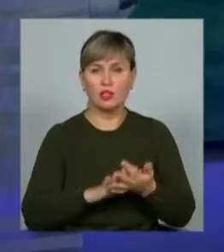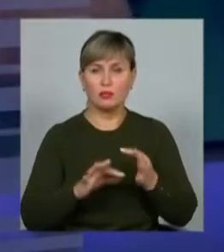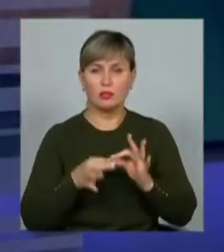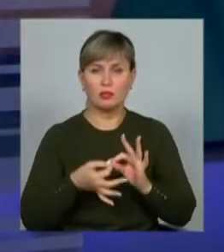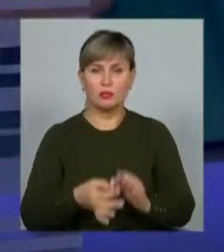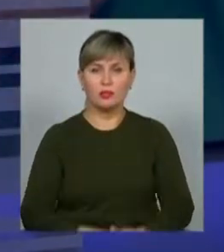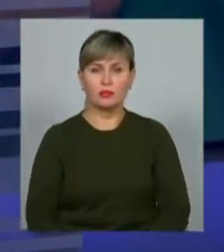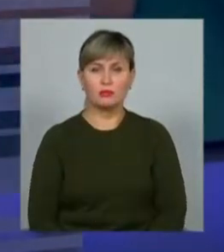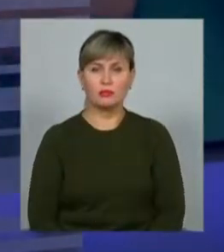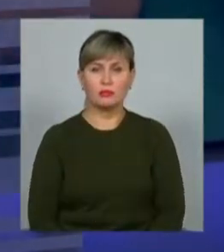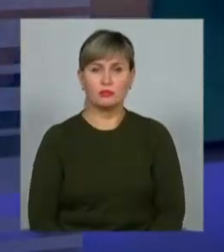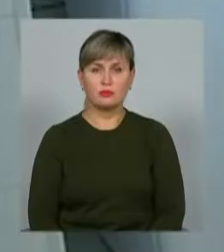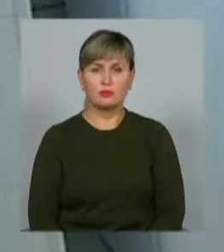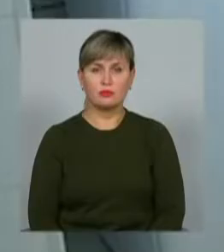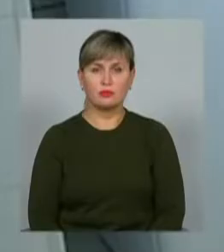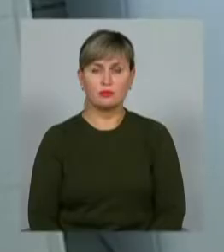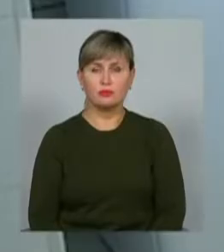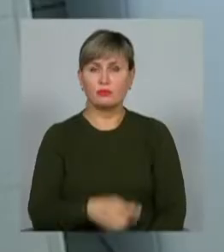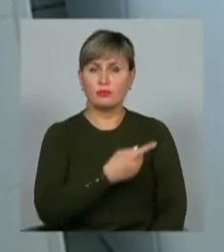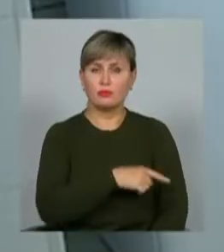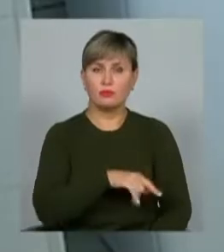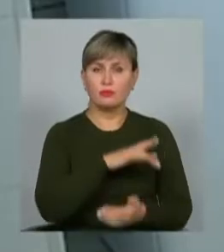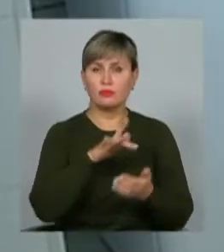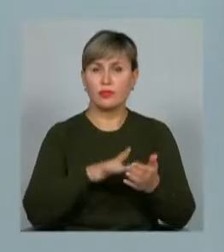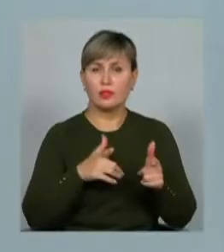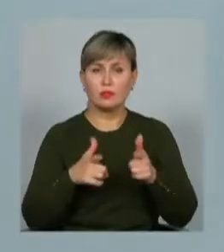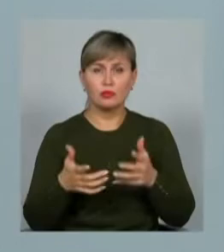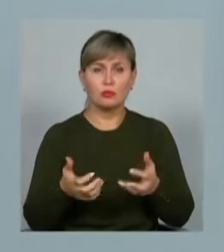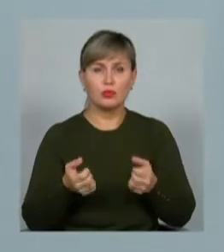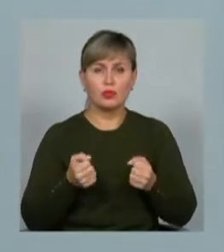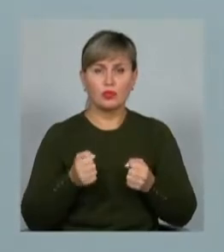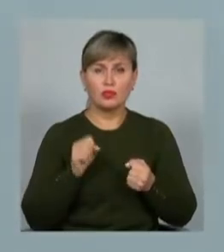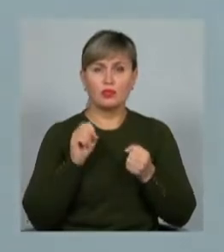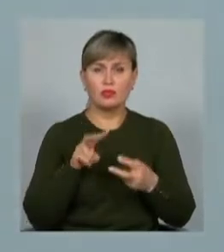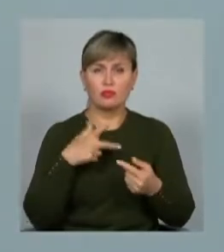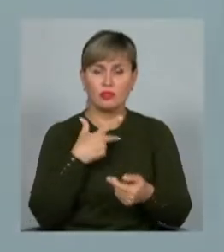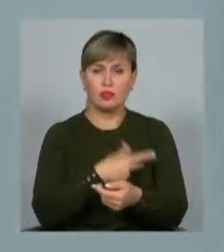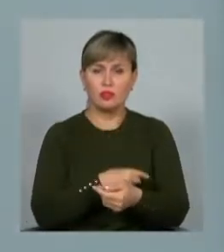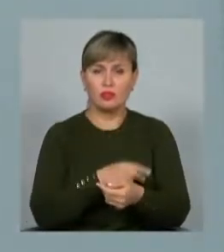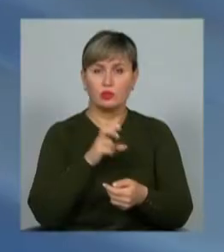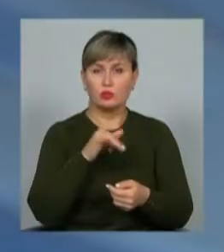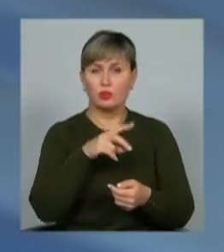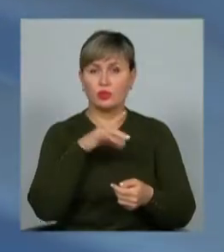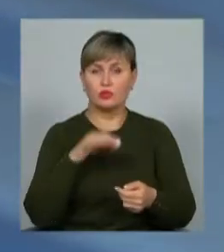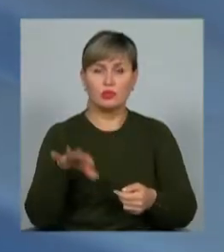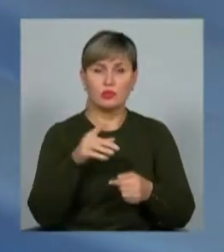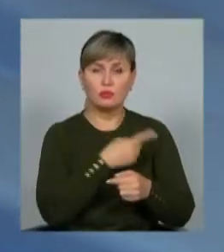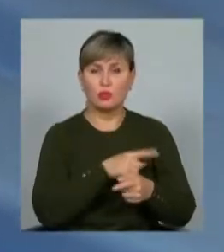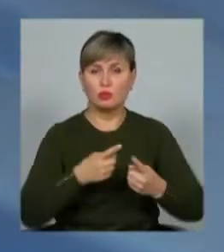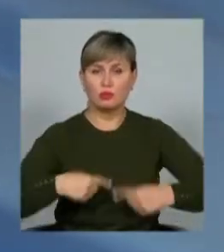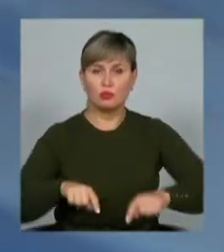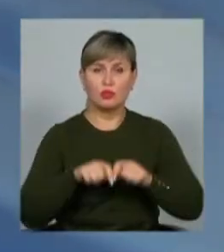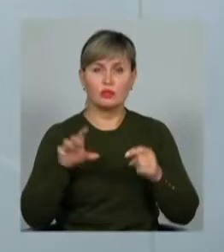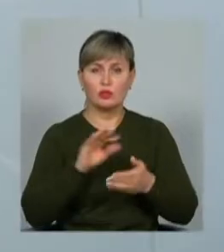Рамины Мирзалимовой. Поликлиники мегаполиса готовы принять антиковидную вакцину «Спутник Ви». Во всех медучреждениях создали